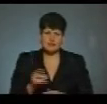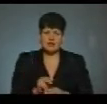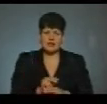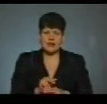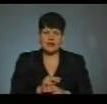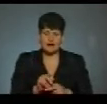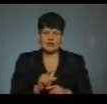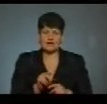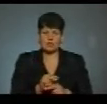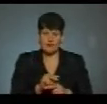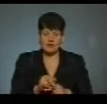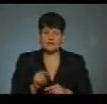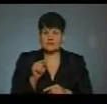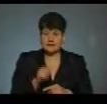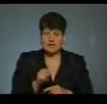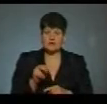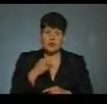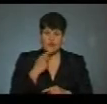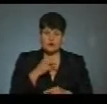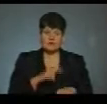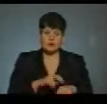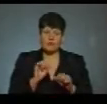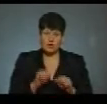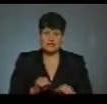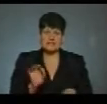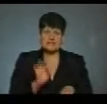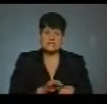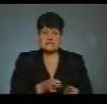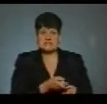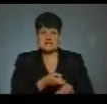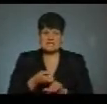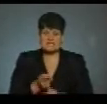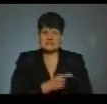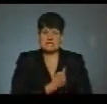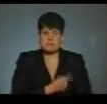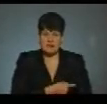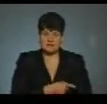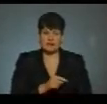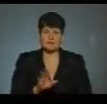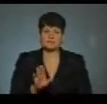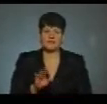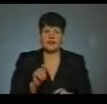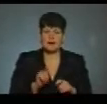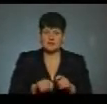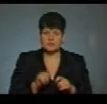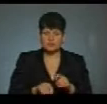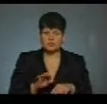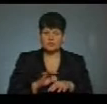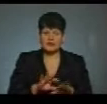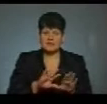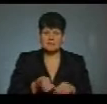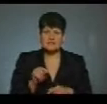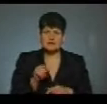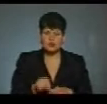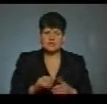лікували від грипу. Так, за словами Павла Дроня, могли заразитися медики цієї лікарні. Тест на коронавірус лабораторно провели після того,